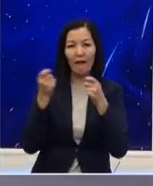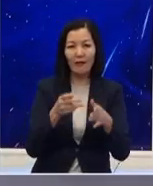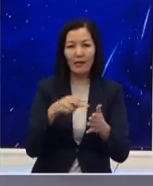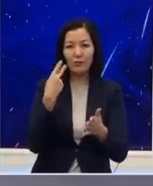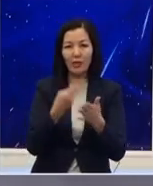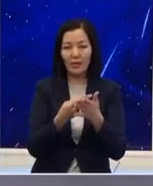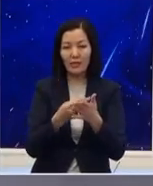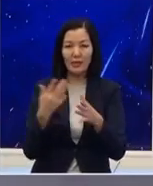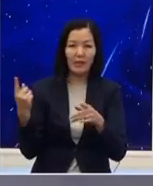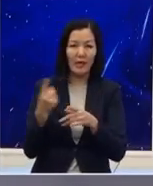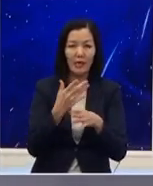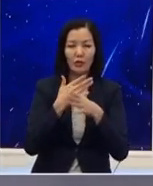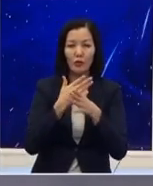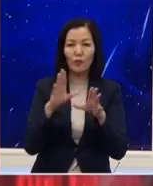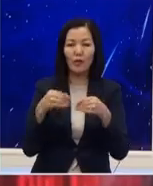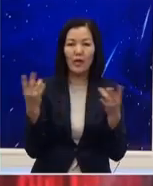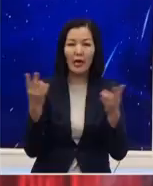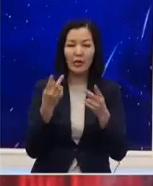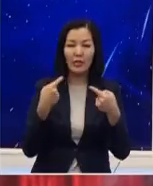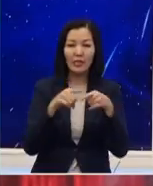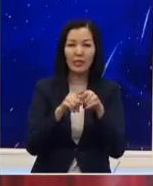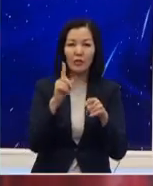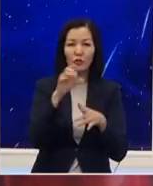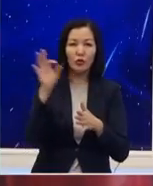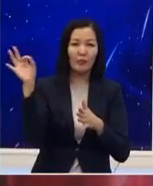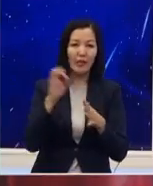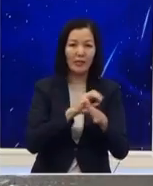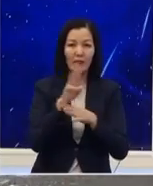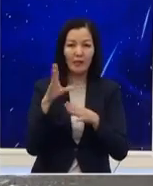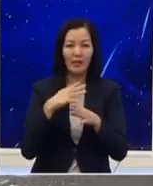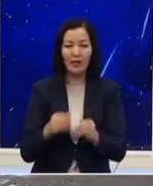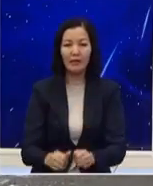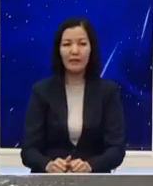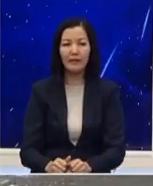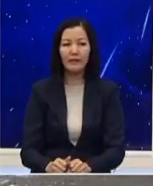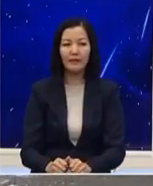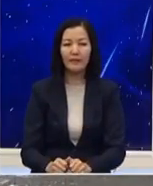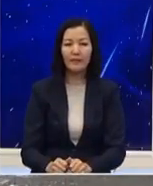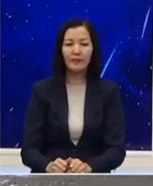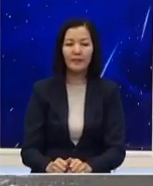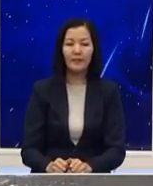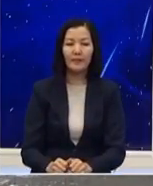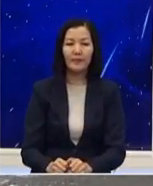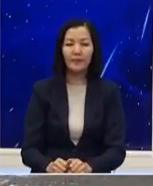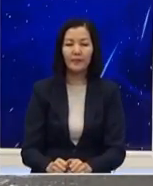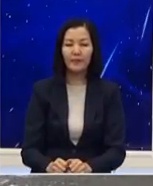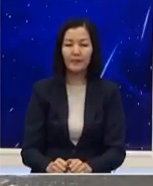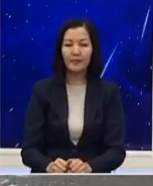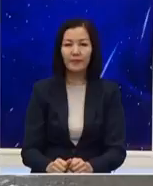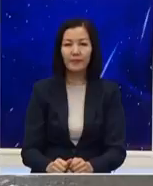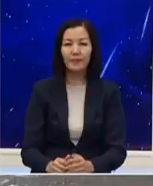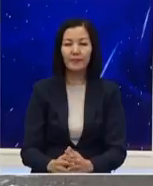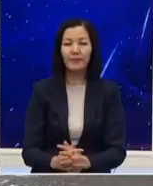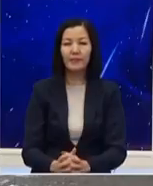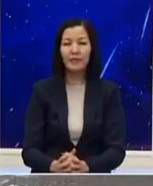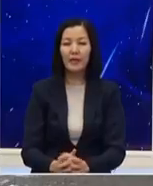өңірде алғашқы көмек көрсету үшін қажетті техникамен 100% қамтылған. 558 пациентов были прооперированы на